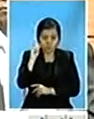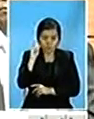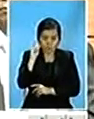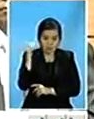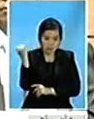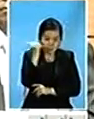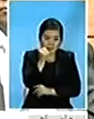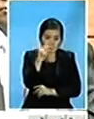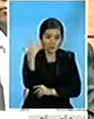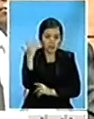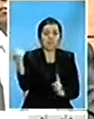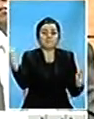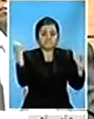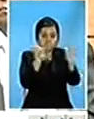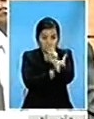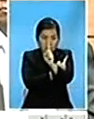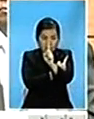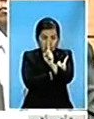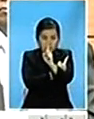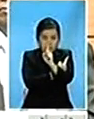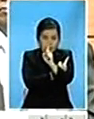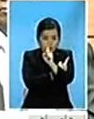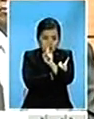ราชการข้าราชการชั้นผู้ใหญ่ท่านหนึ่งนะครับจากกระทรวง